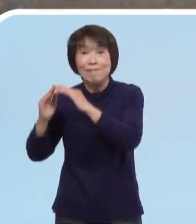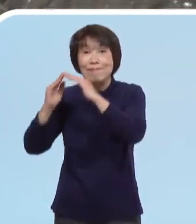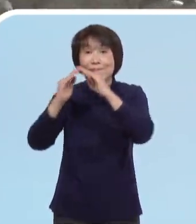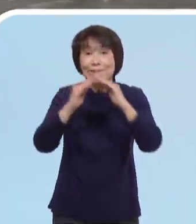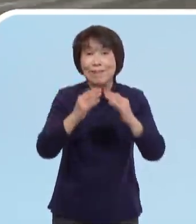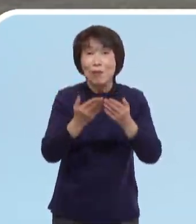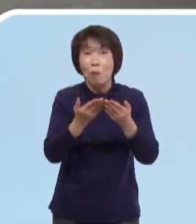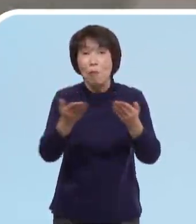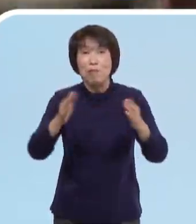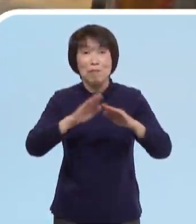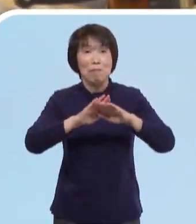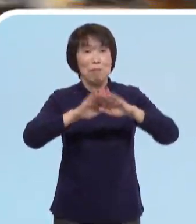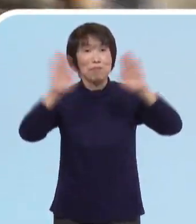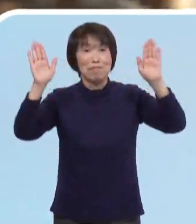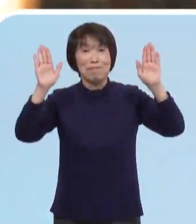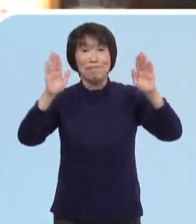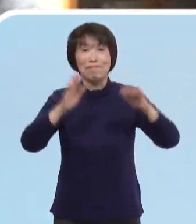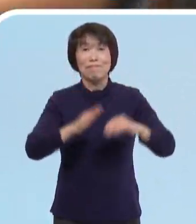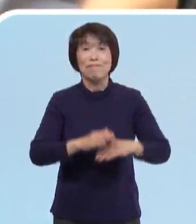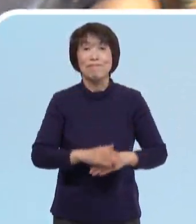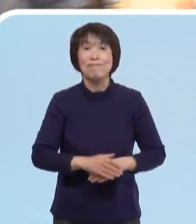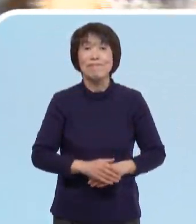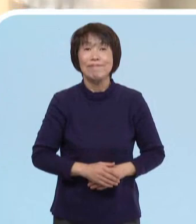をオープンさせました。